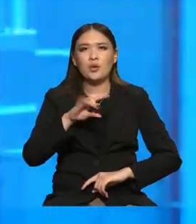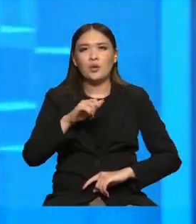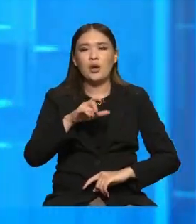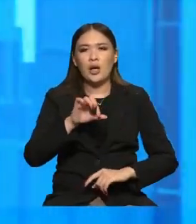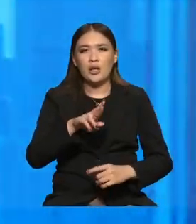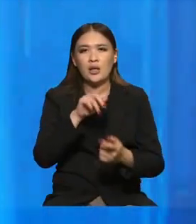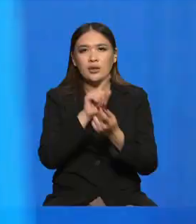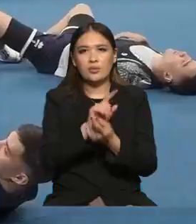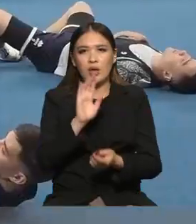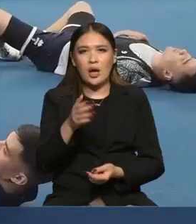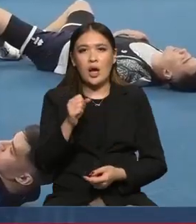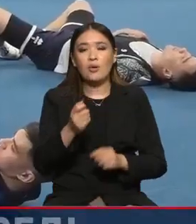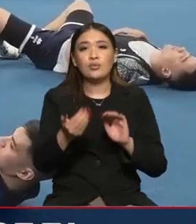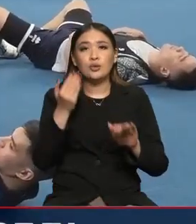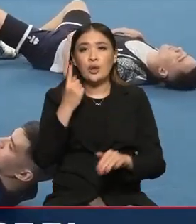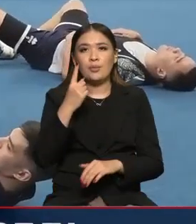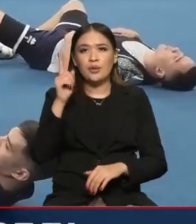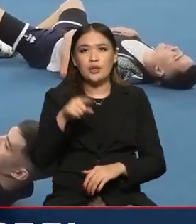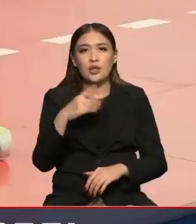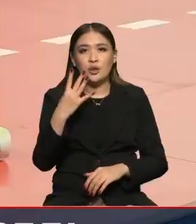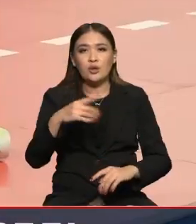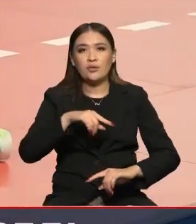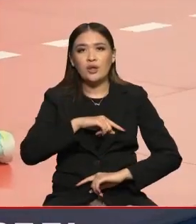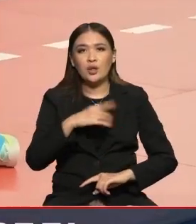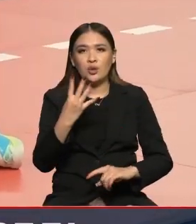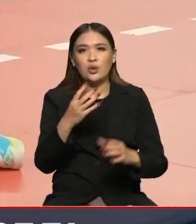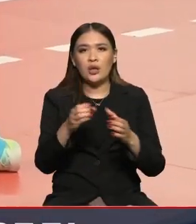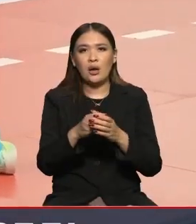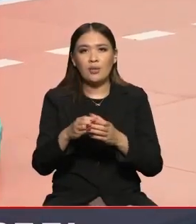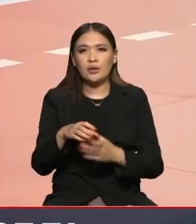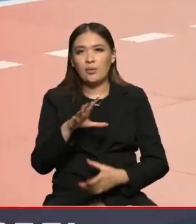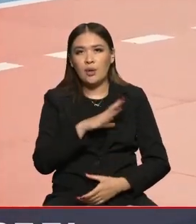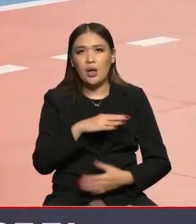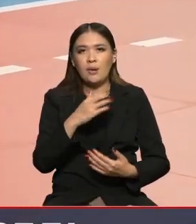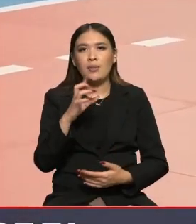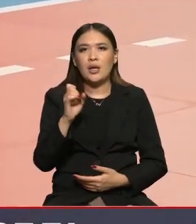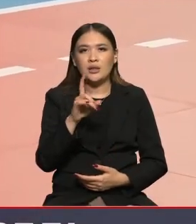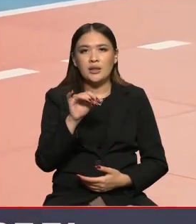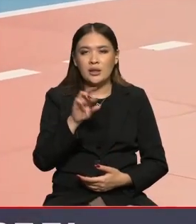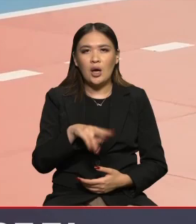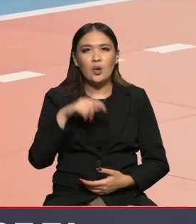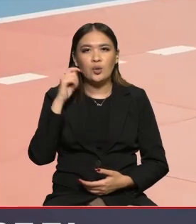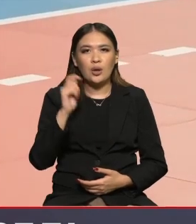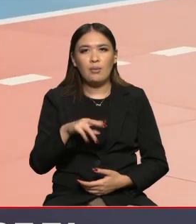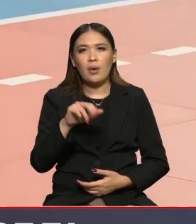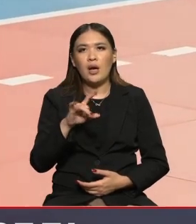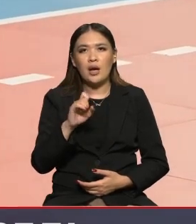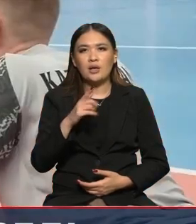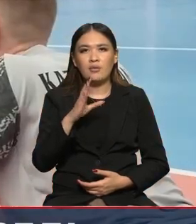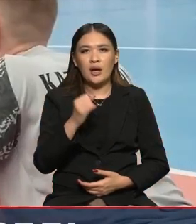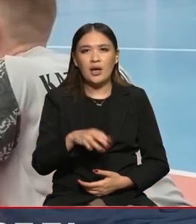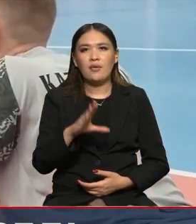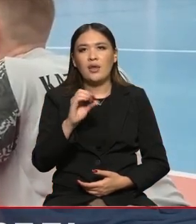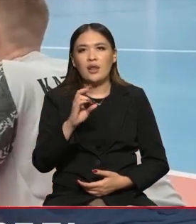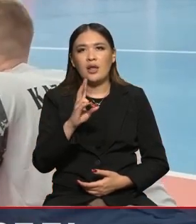командасымен кездеседі. Ал бұған дейін 1-4 финалға 4 команда шықты. Олар Бразилия, Украина, Парагвай және